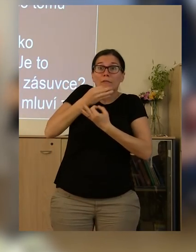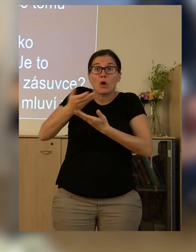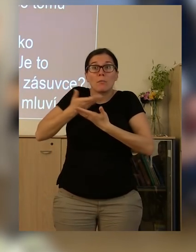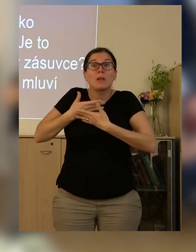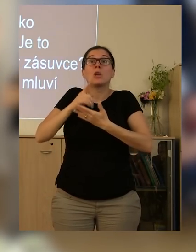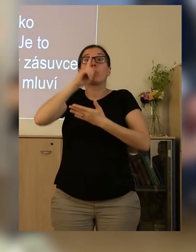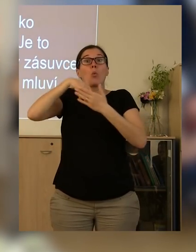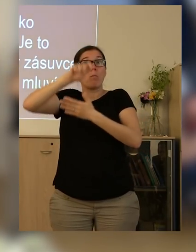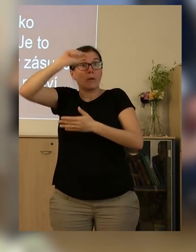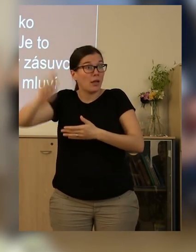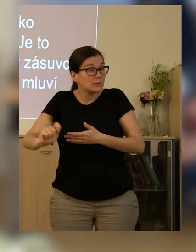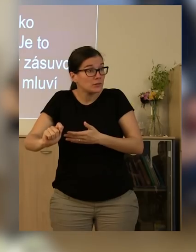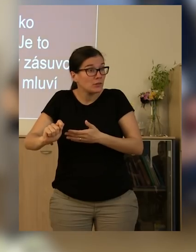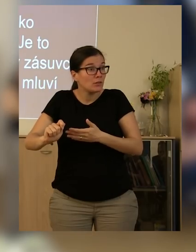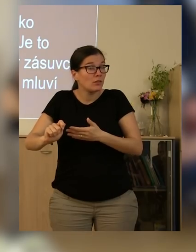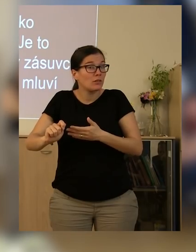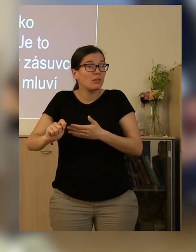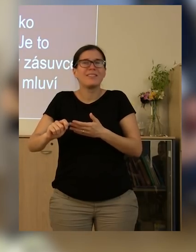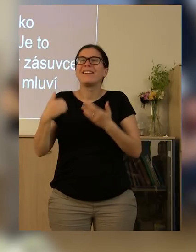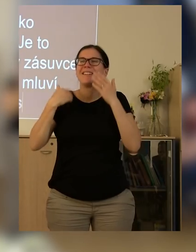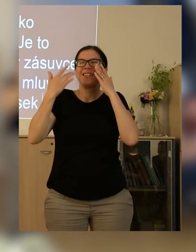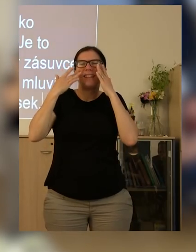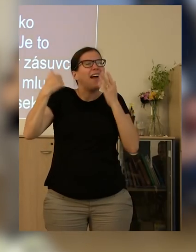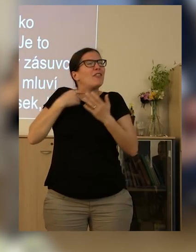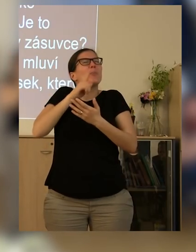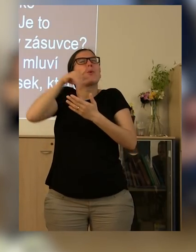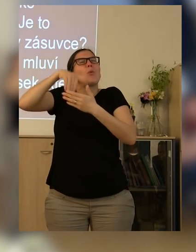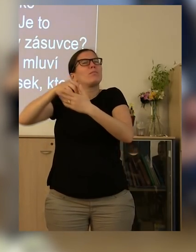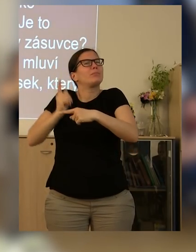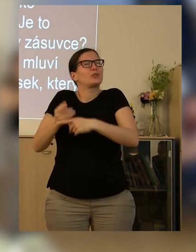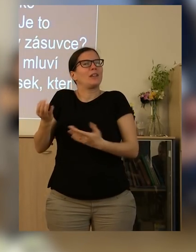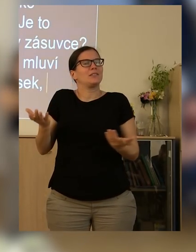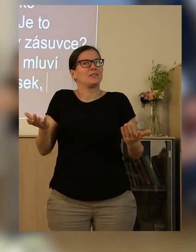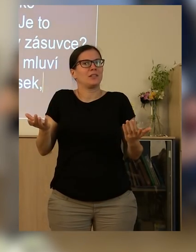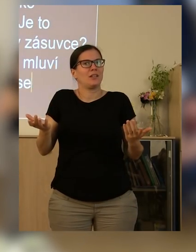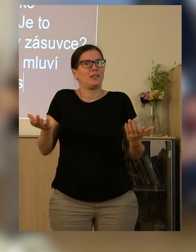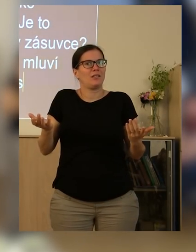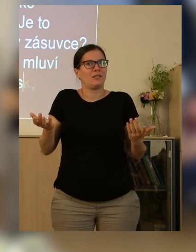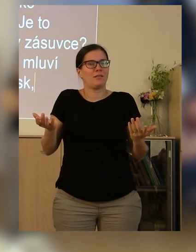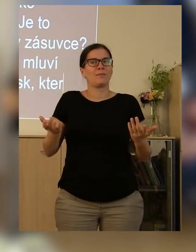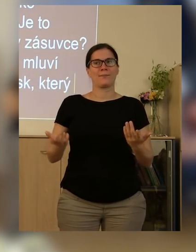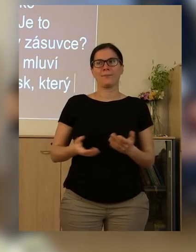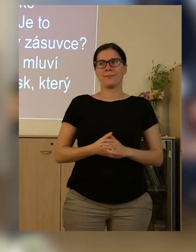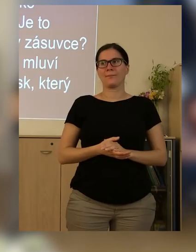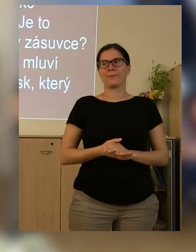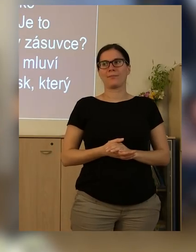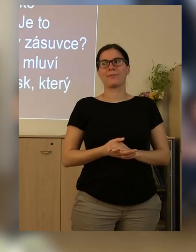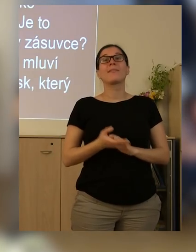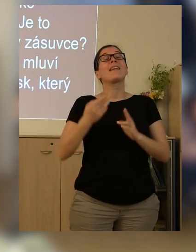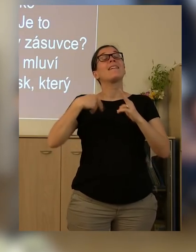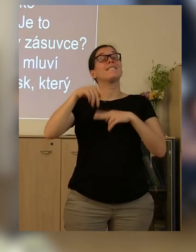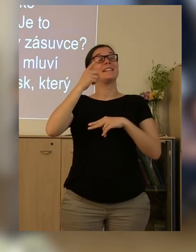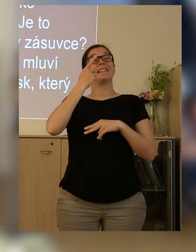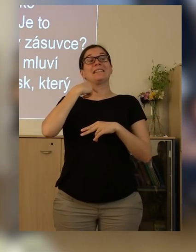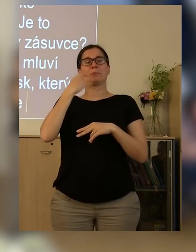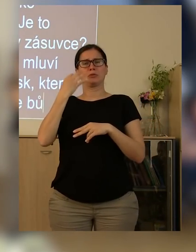Je to blesk, který někoho zabije? Jako, co je Bůh? Co to jako je? Nejvíc se mi líbí